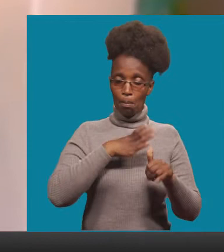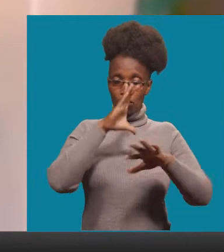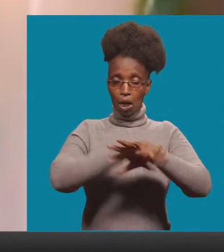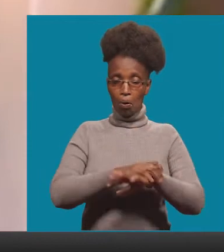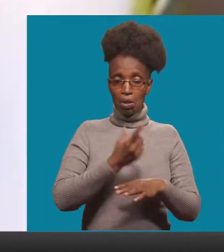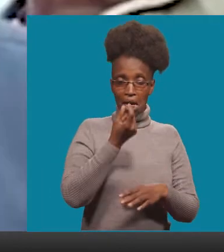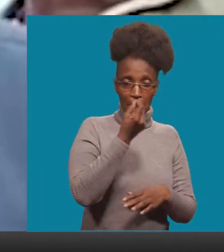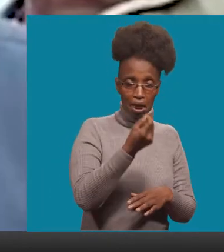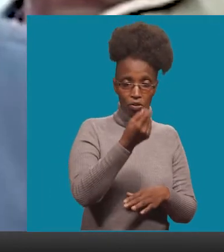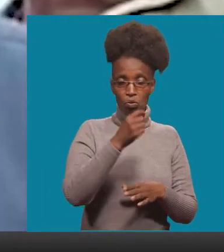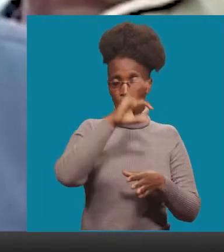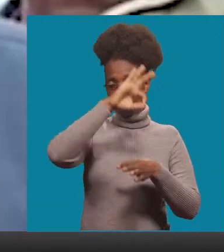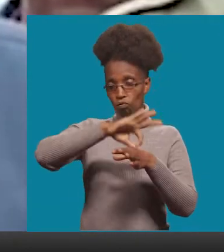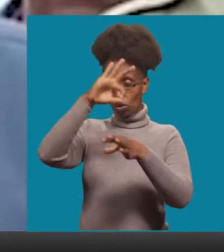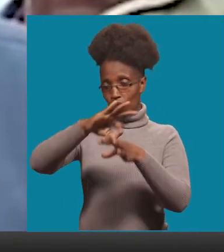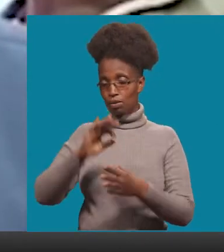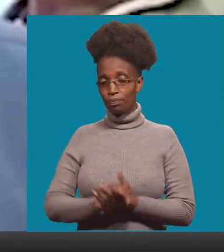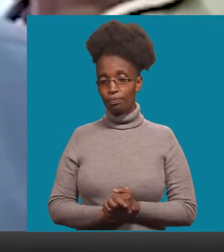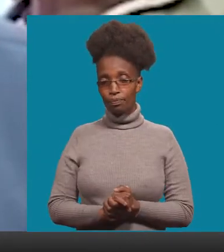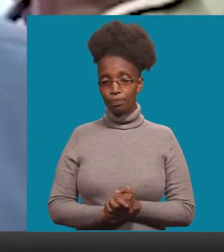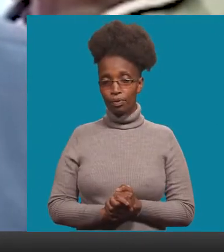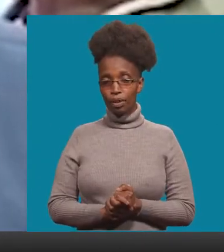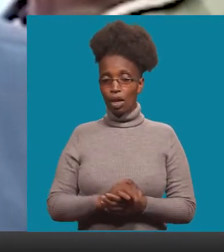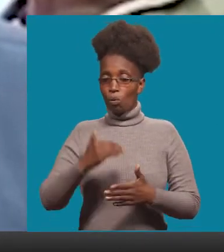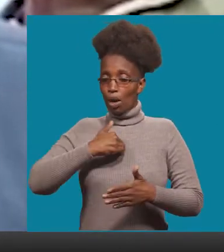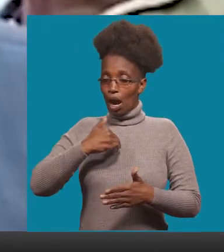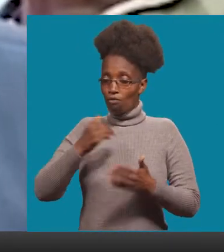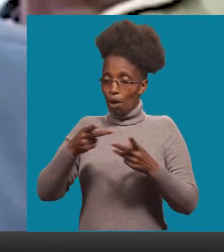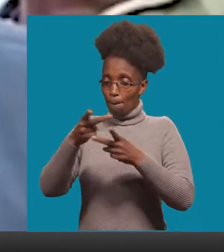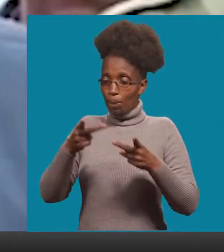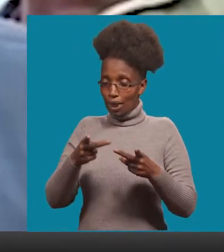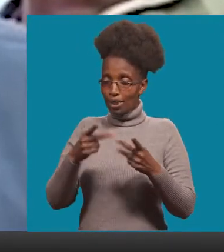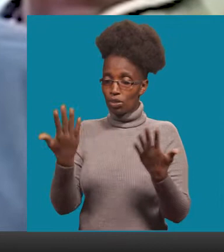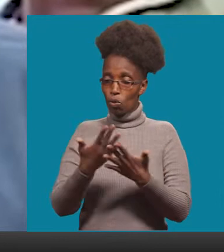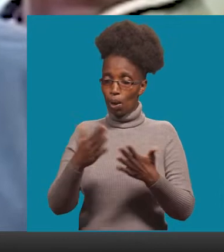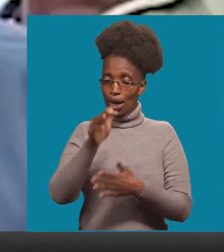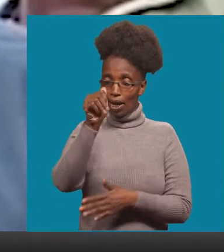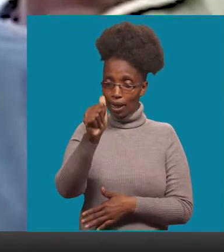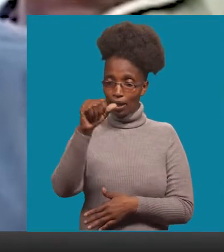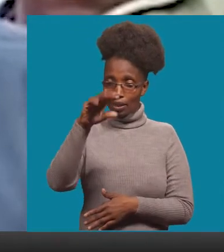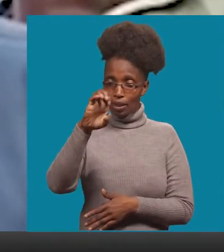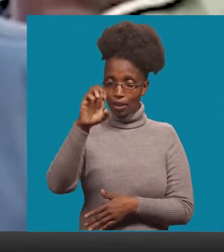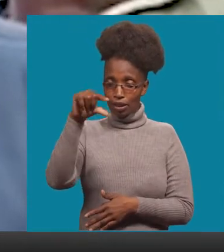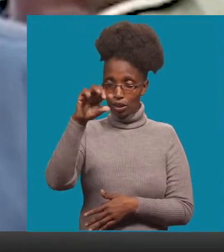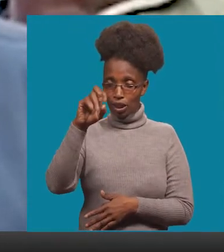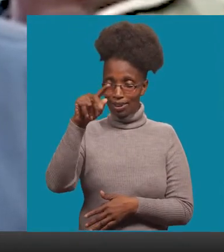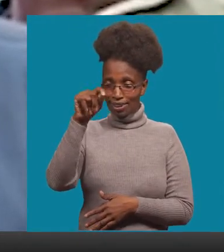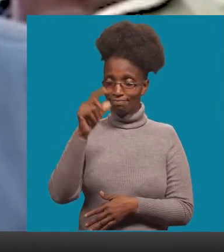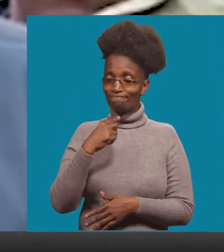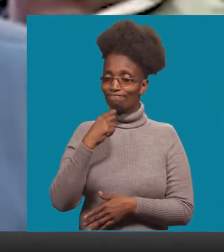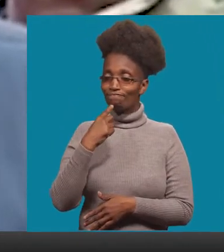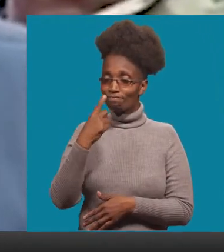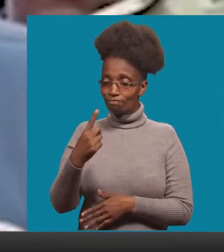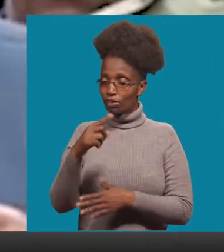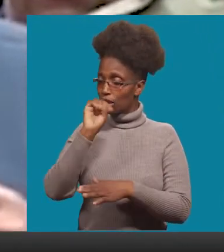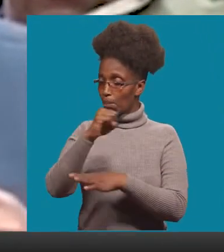chache. Instances where our agents were denied access to the polling stations, and they